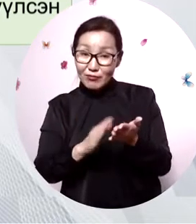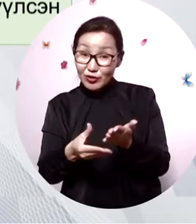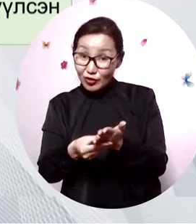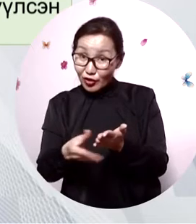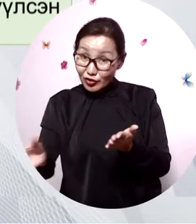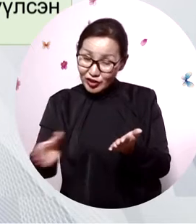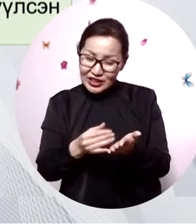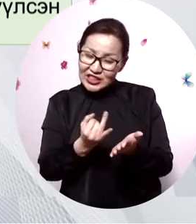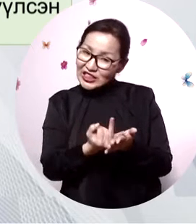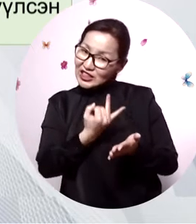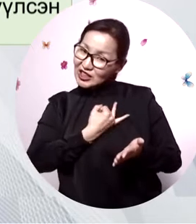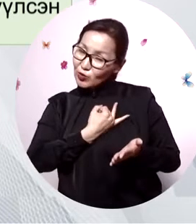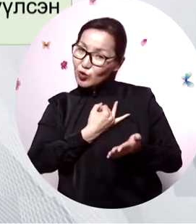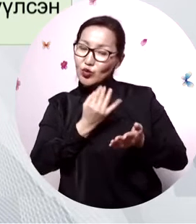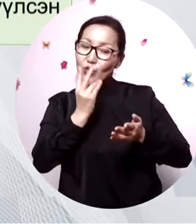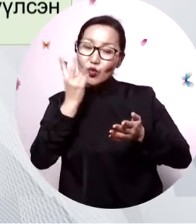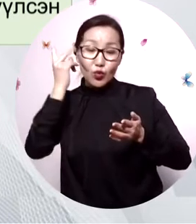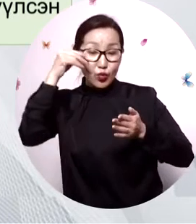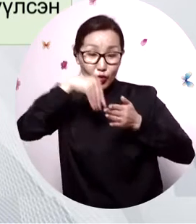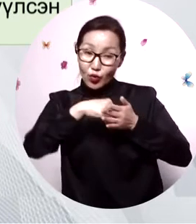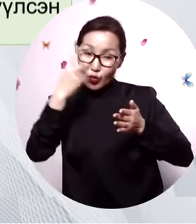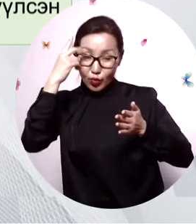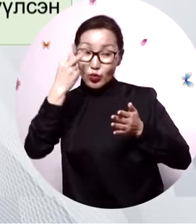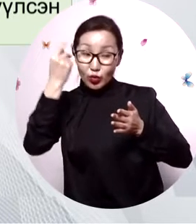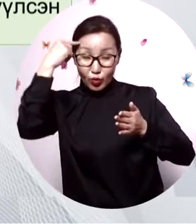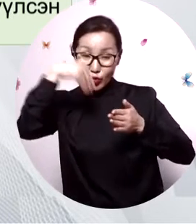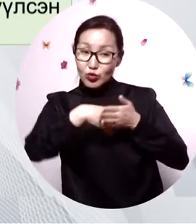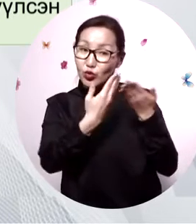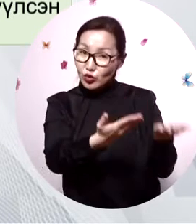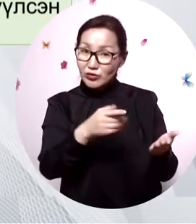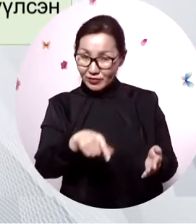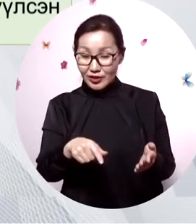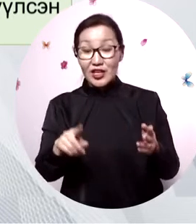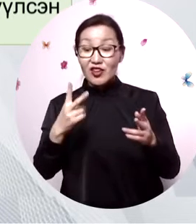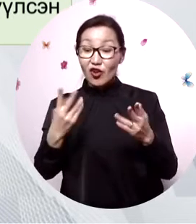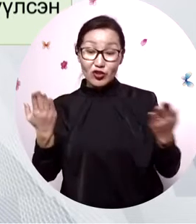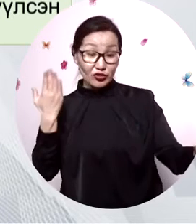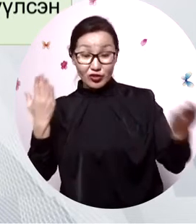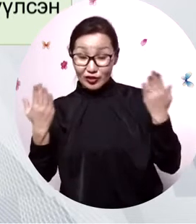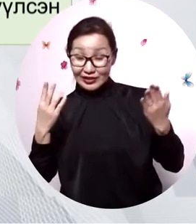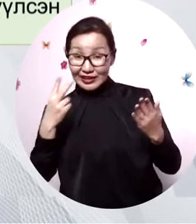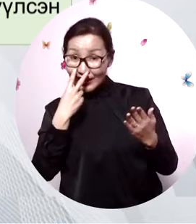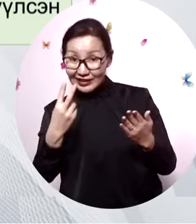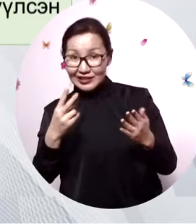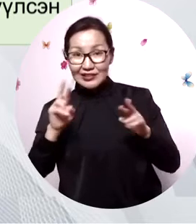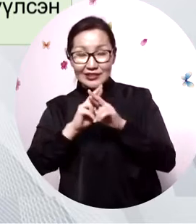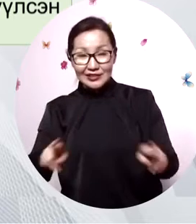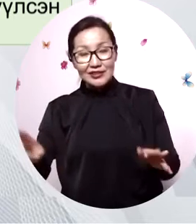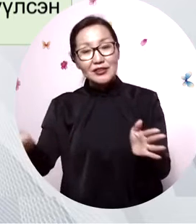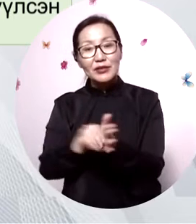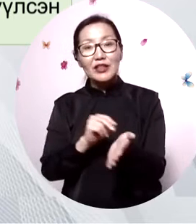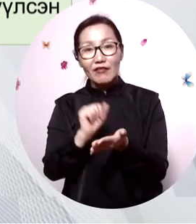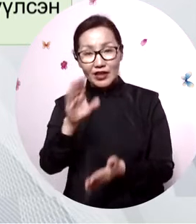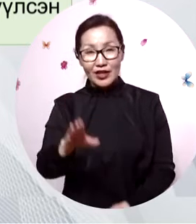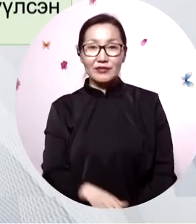нотолгоотой итгүүлж үнэмшүүлсэн байна. За, энэ хоёр тодорхойлолтоо хараад тэмдэглээ даваарай.